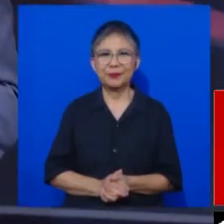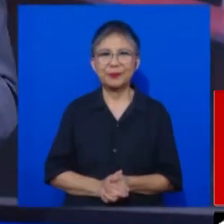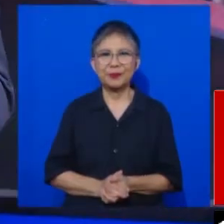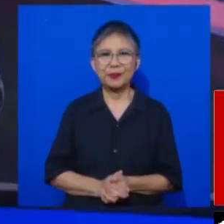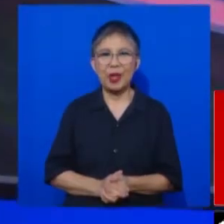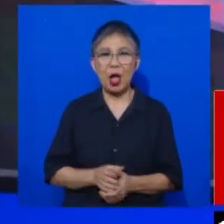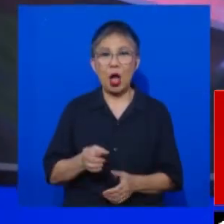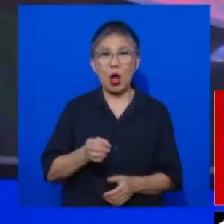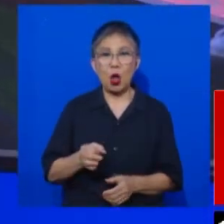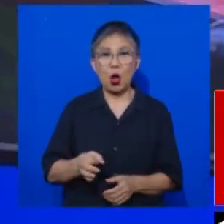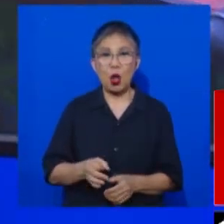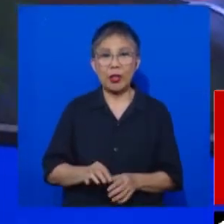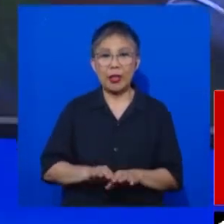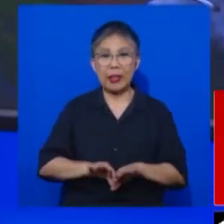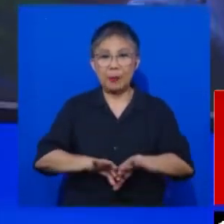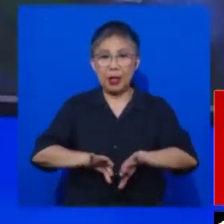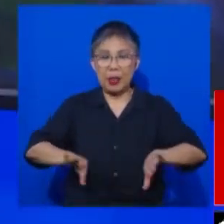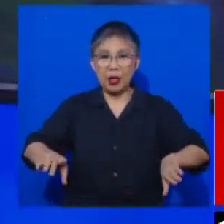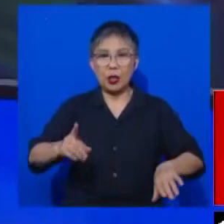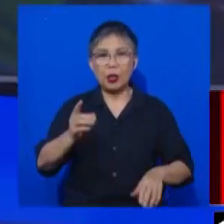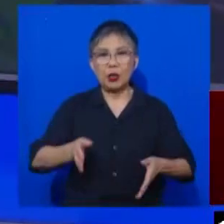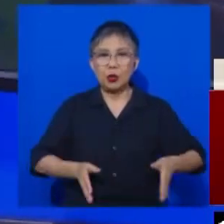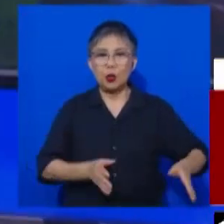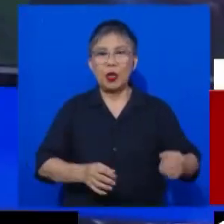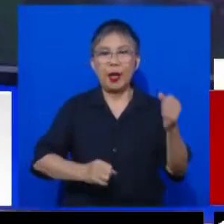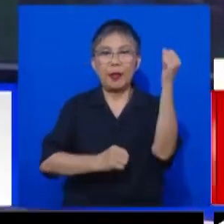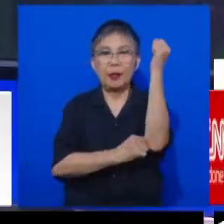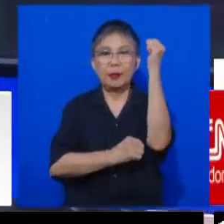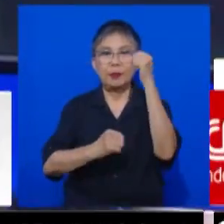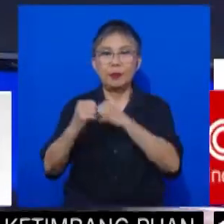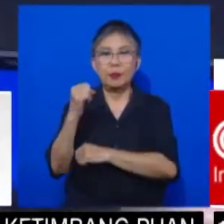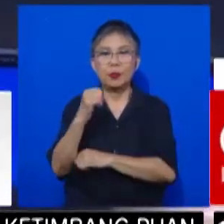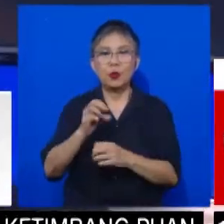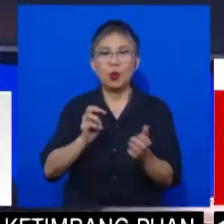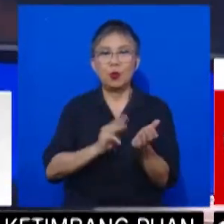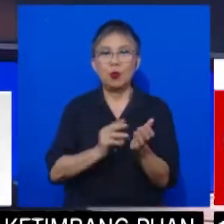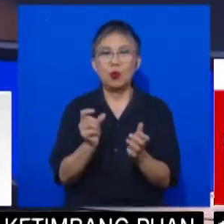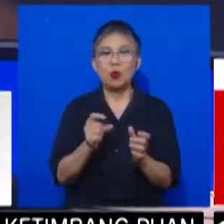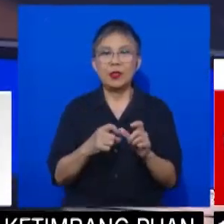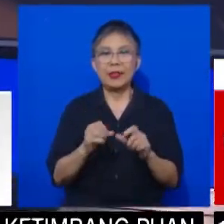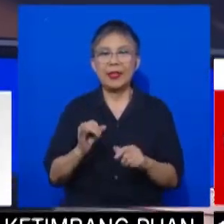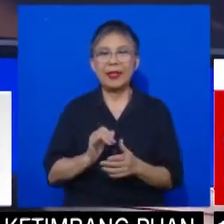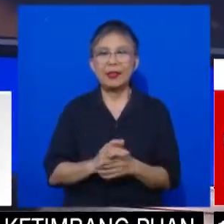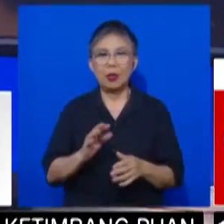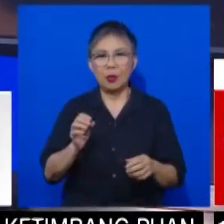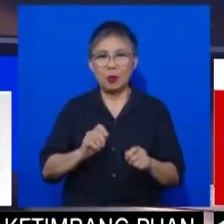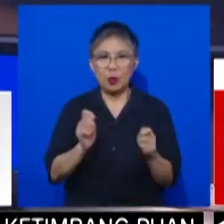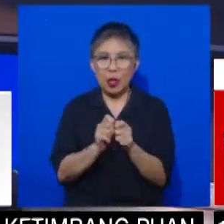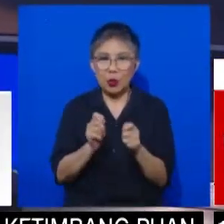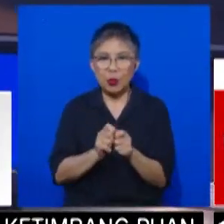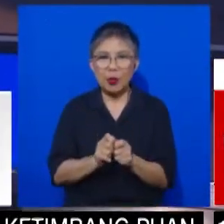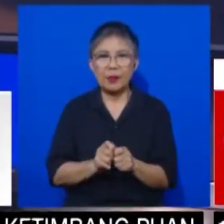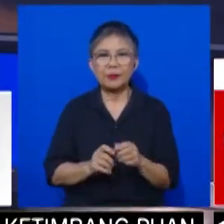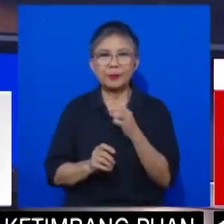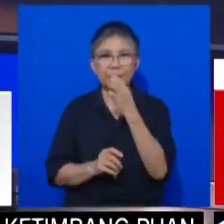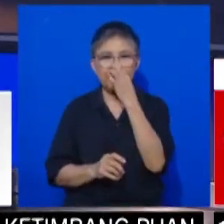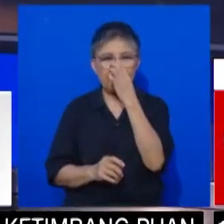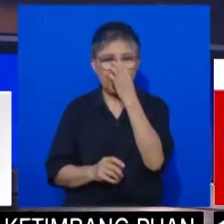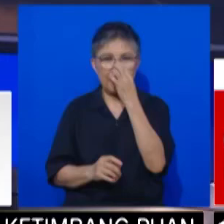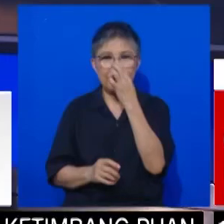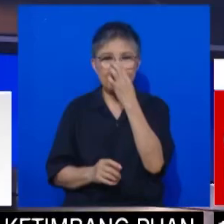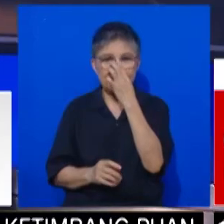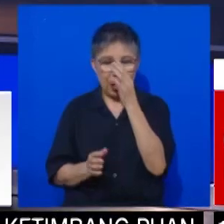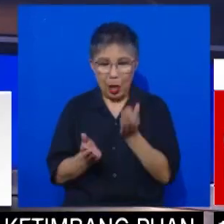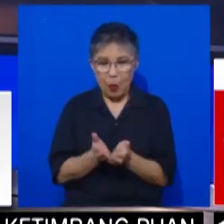Sebagai kota yang dibelah oleh Sungai Musi, Palembang terus berbenah agar tampil cantik. Di tengah derasnya modernisasi,